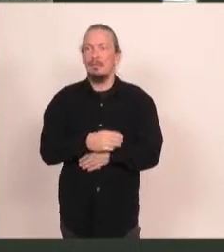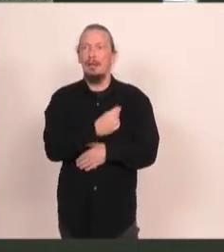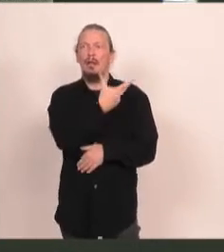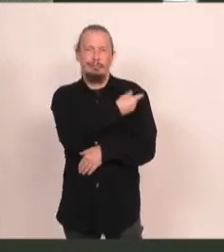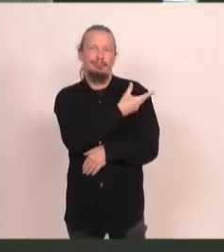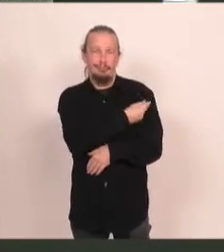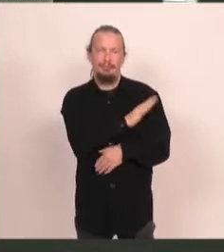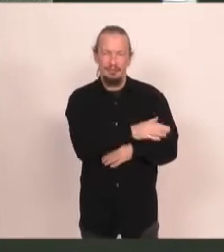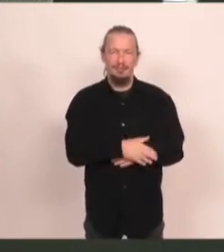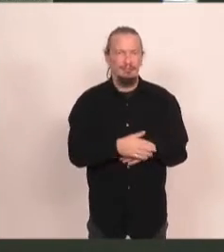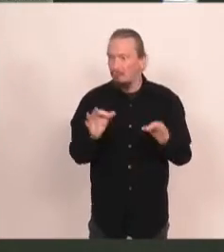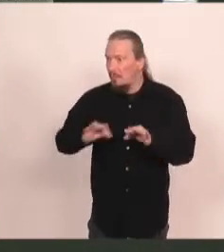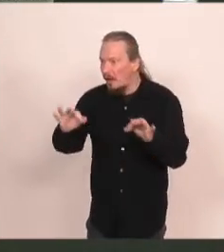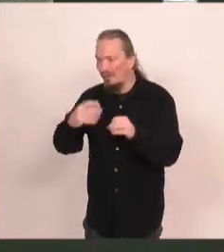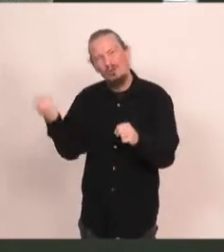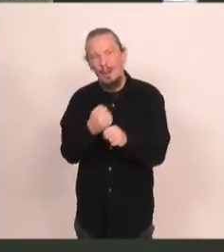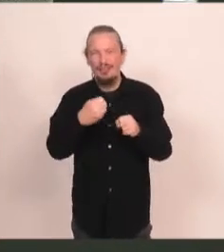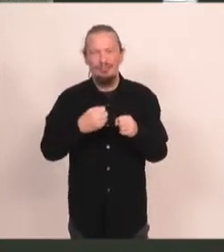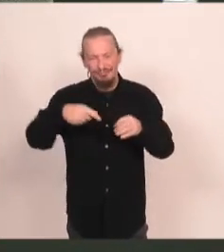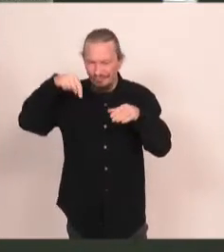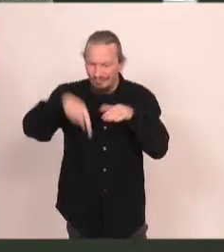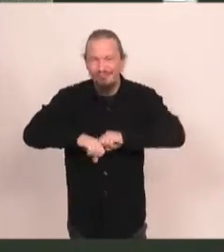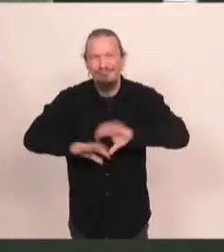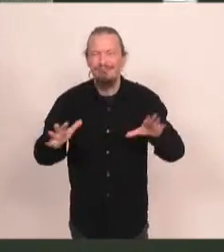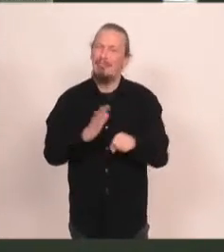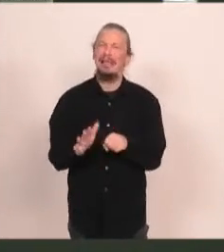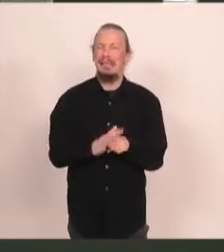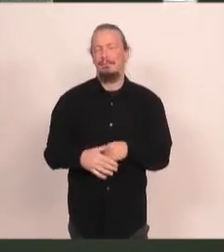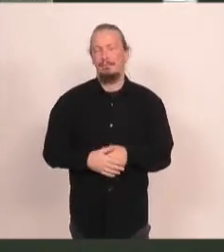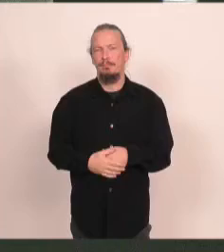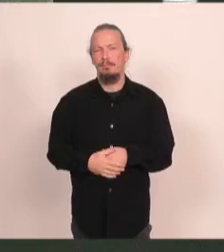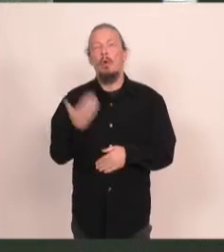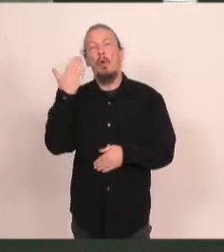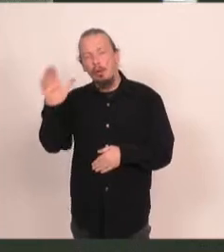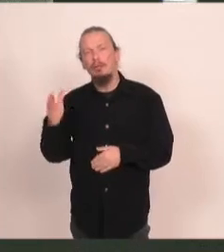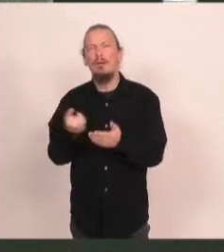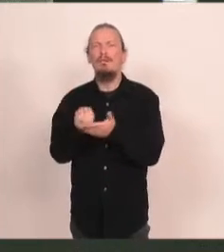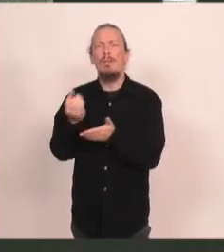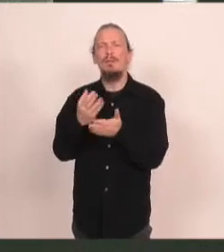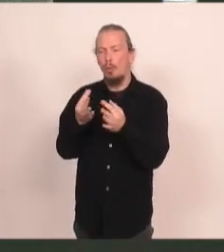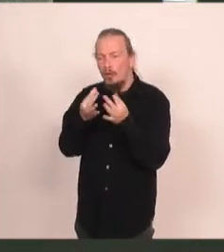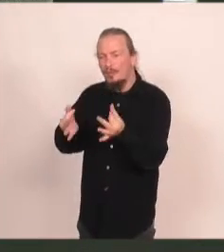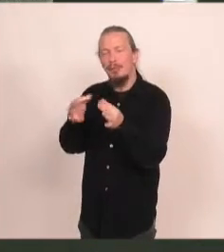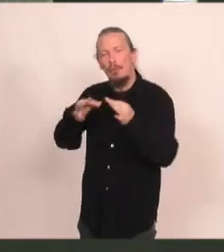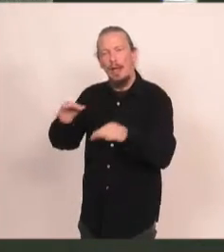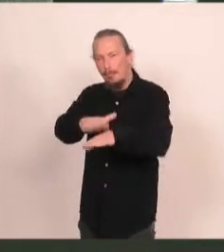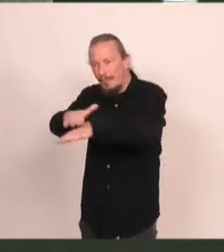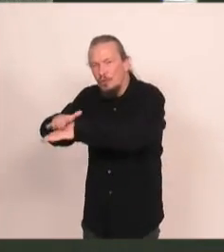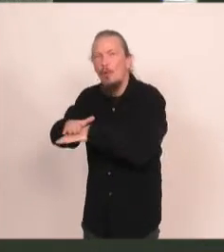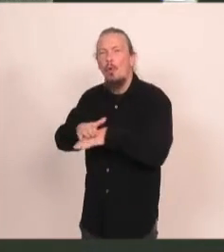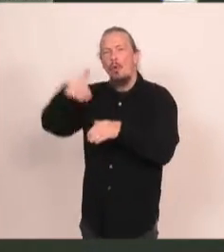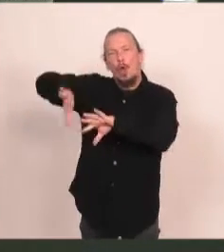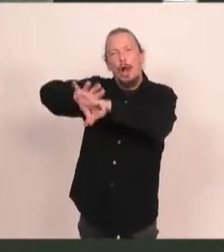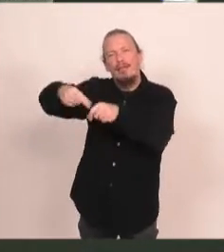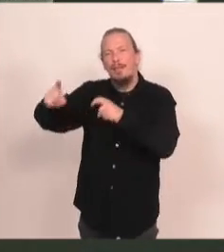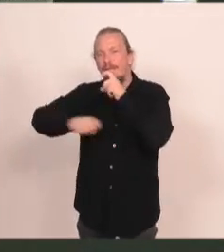de plus large développement. Sur nombre d'actions sociales tout à fait utiles, telles que la sensibilisation de terrain, les actions de prévention des violences